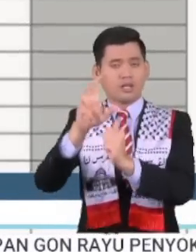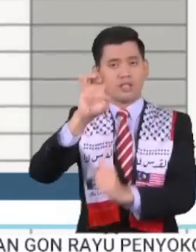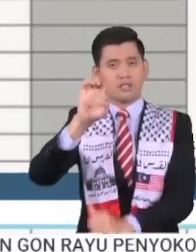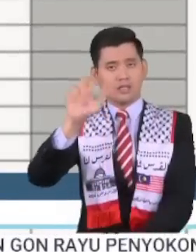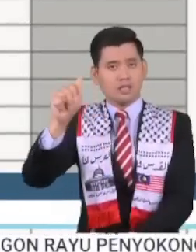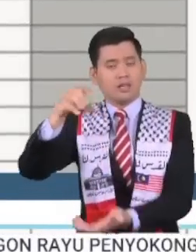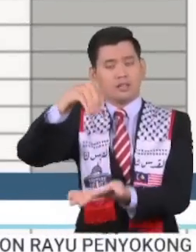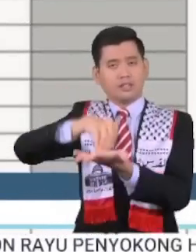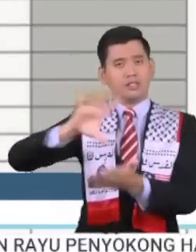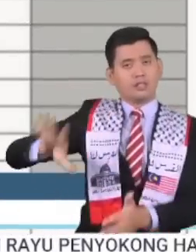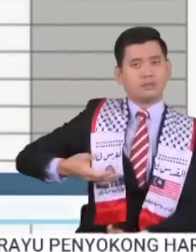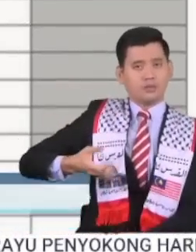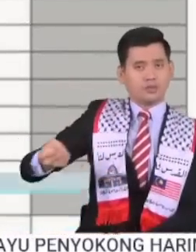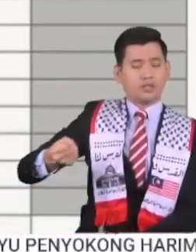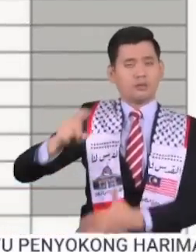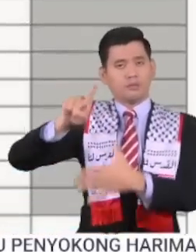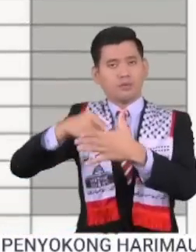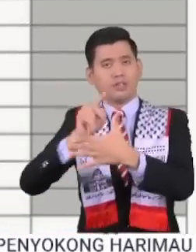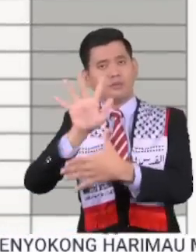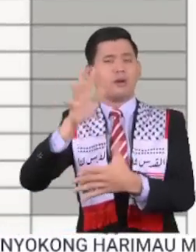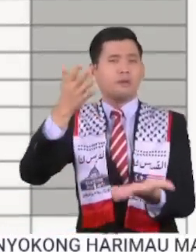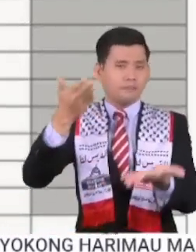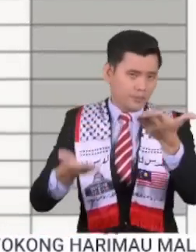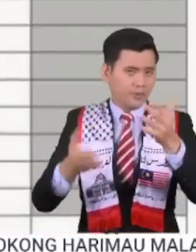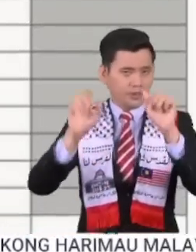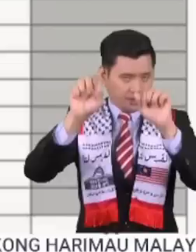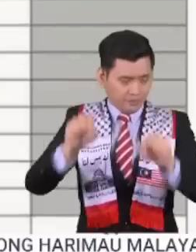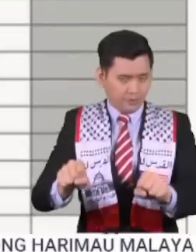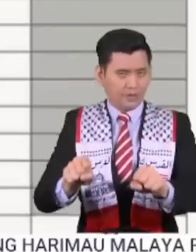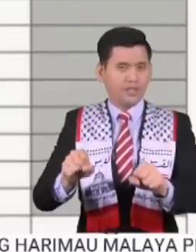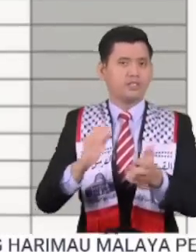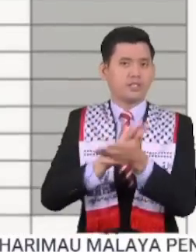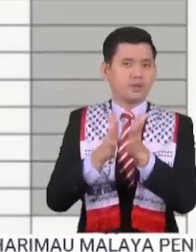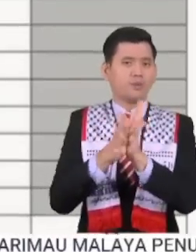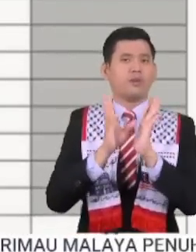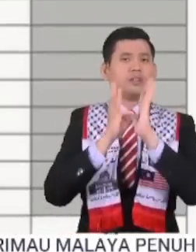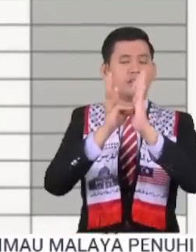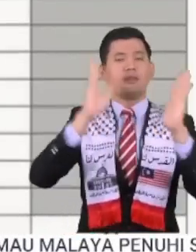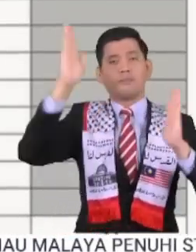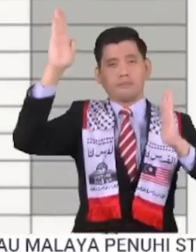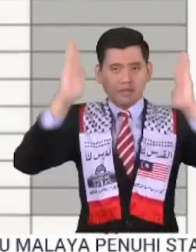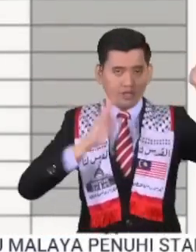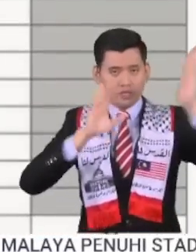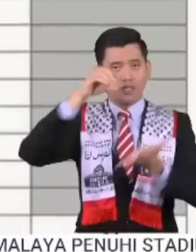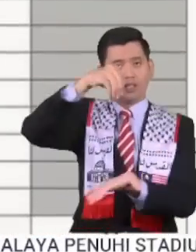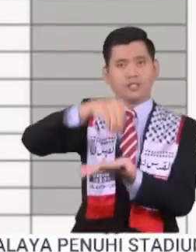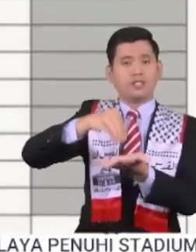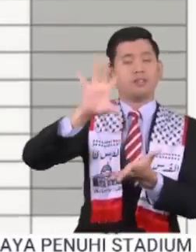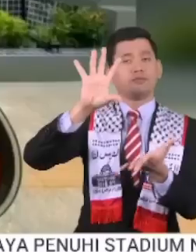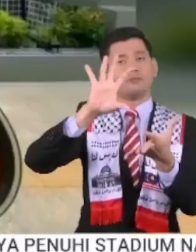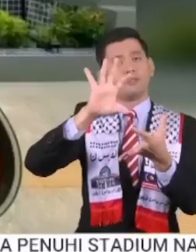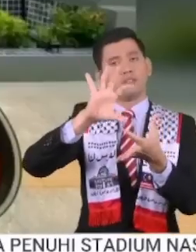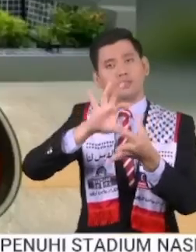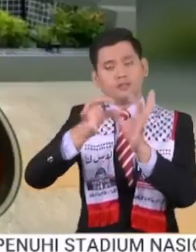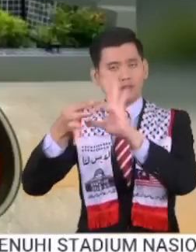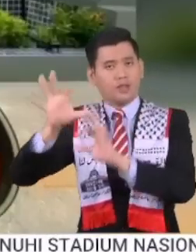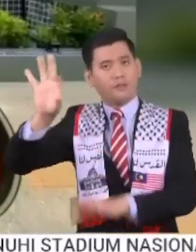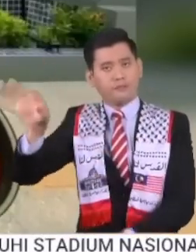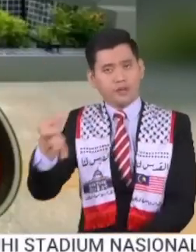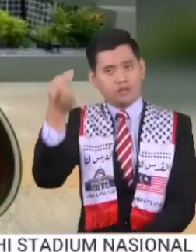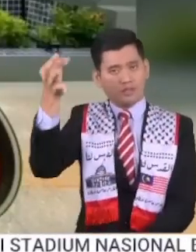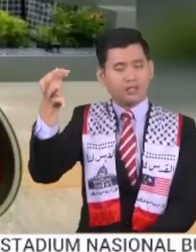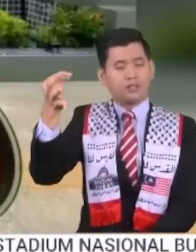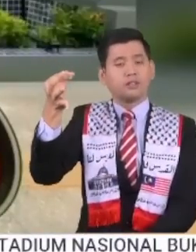2023 Kemboja Mei lepas juga berpotensi ke Paris 2024. Kali terakhir skuad berbasikal lebuh raya kebangsaan